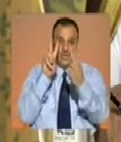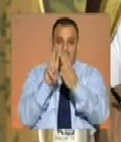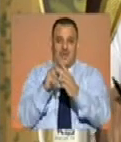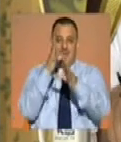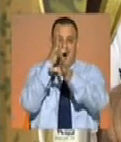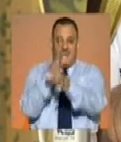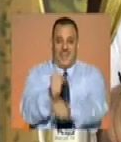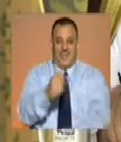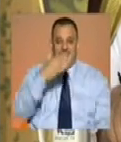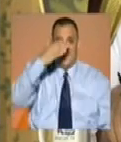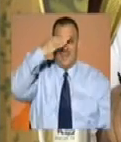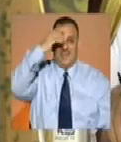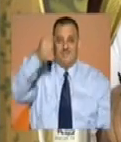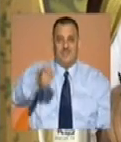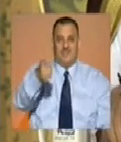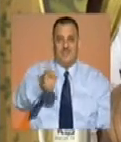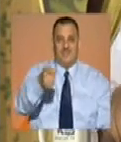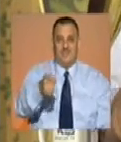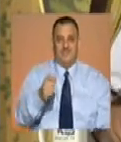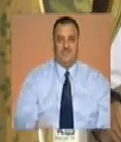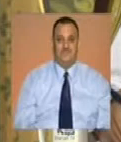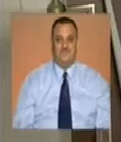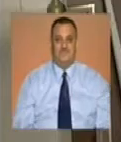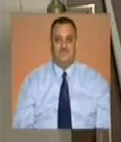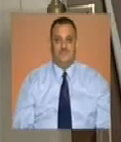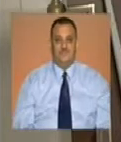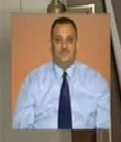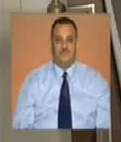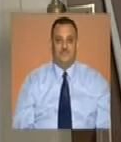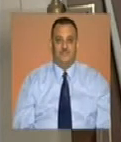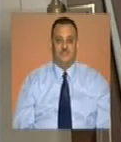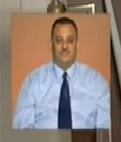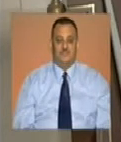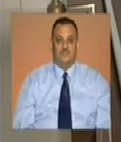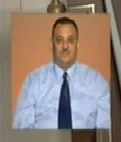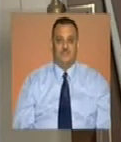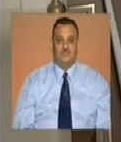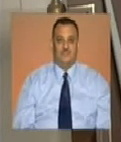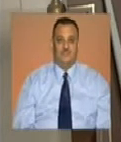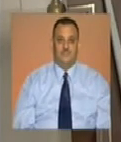الغد استودعكم الله. السلام عليكم ورحمة الله وبركاته. اللهم إنا